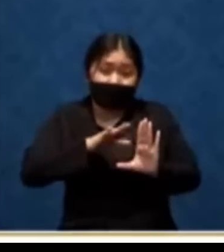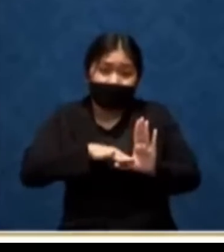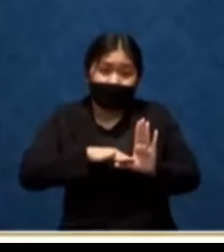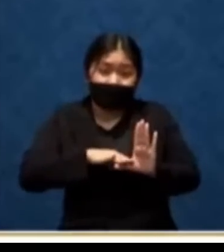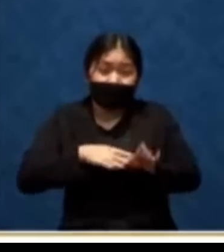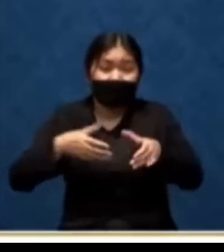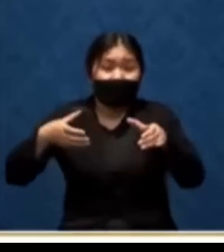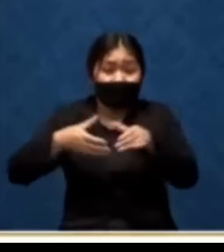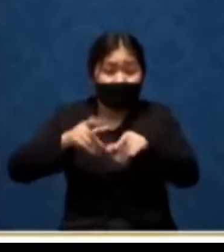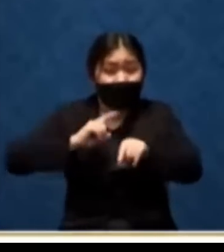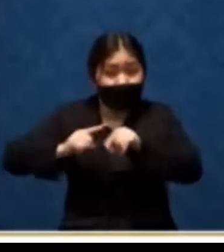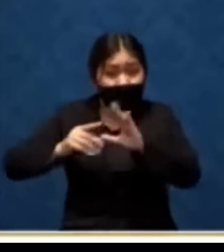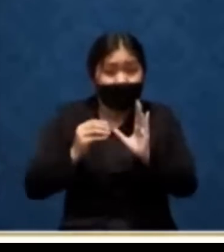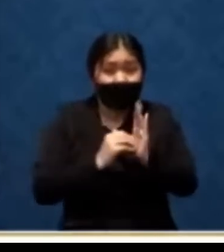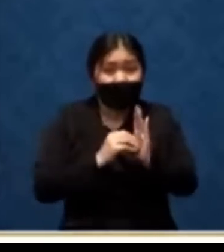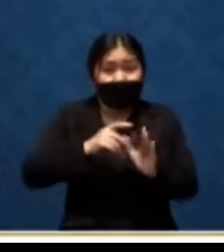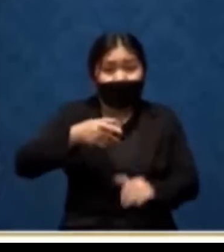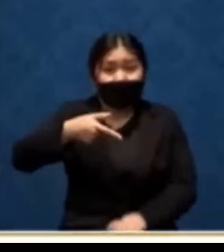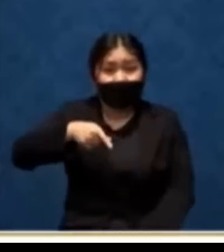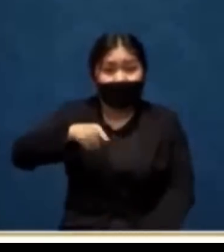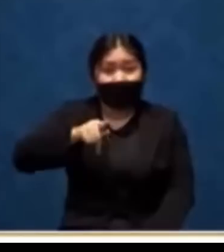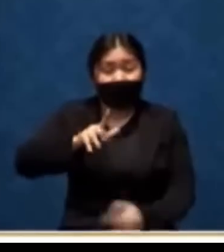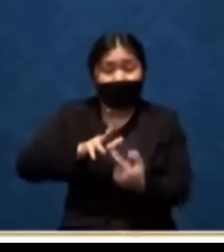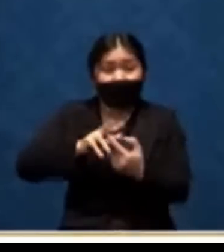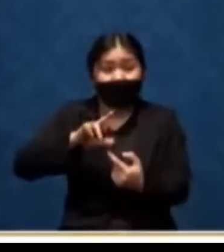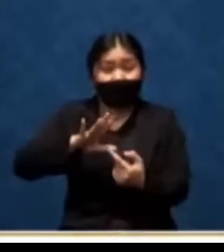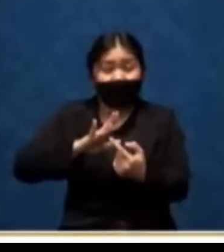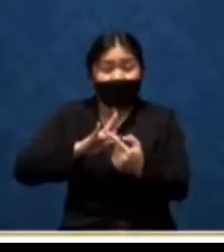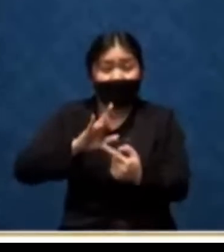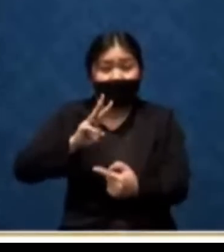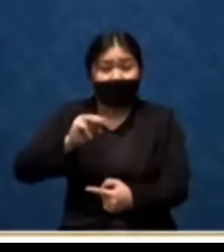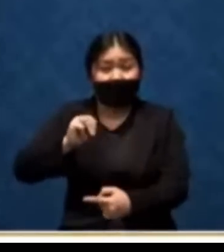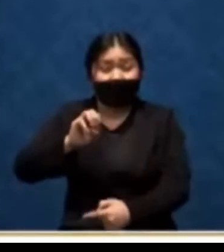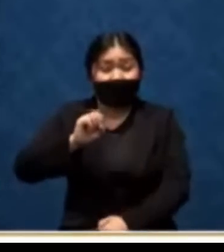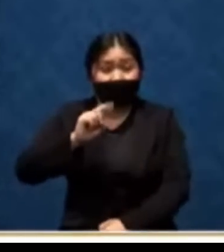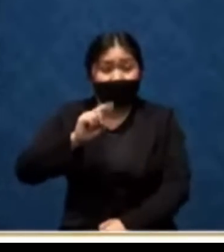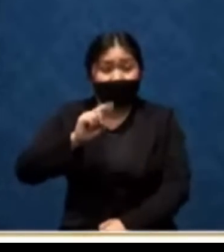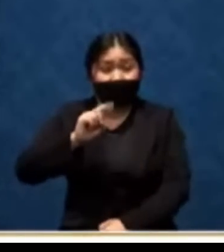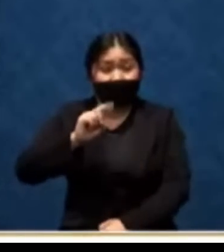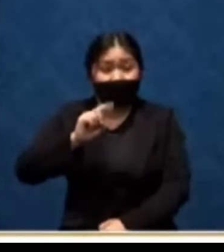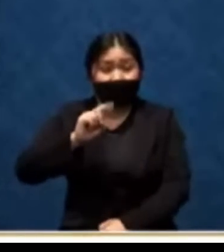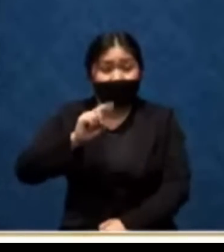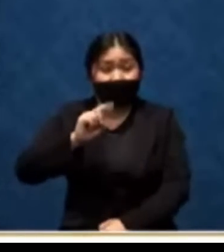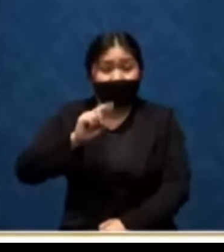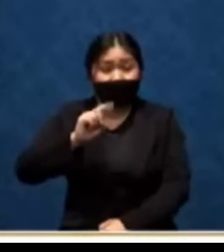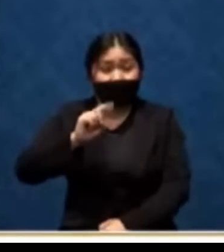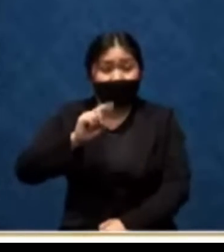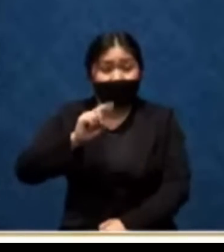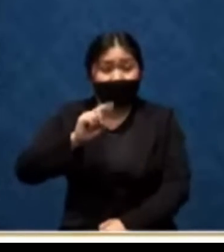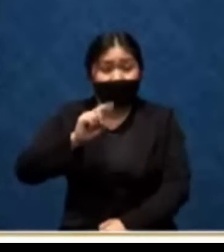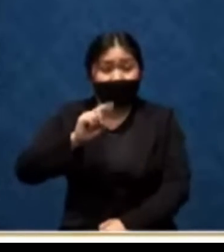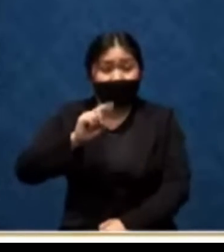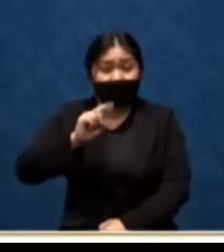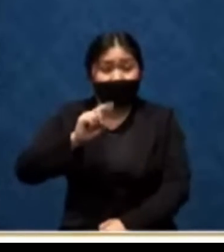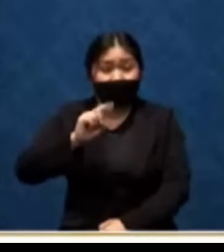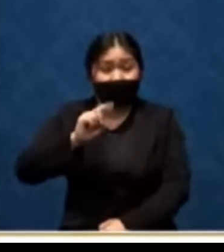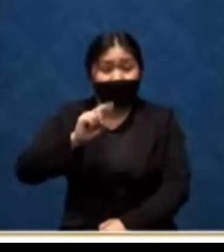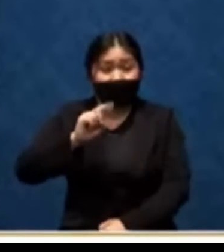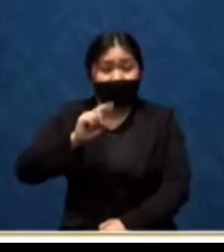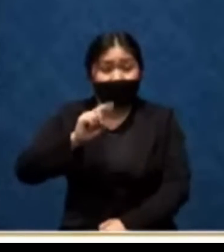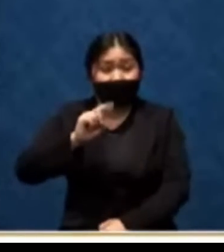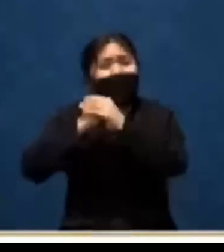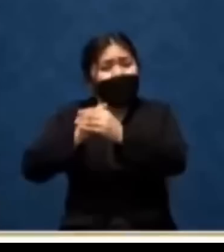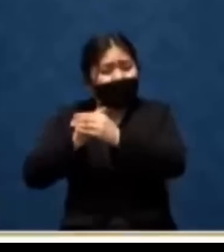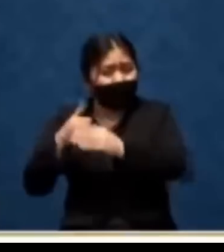รุงเทพเขต1คุณปาลเมศลงพื้นที่สำรวจปัญหาทุนจีนลุกคืบเข้ามาช่วงชิงที่